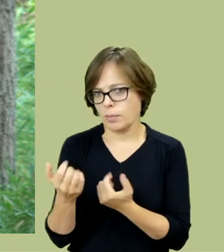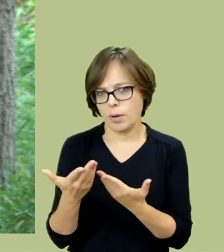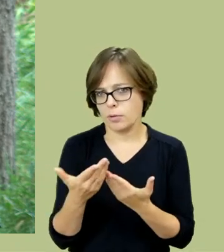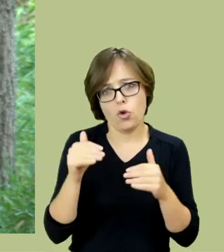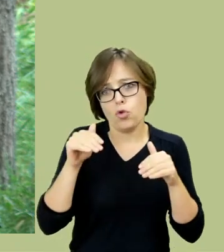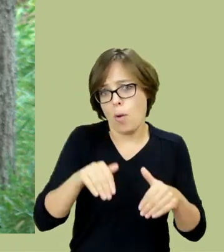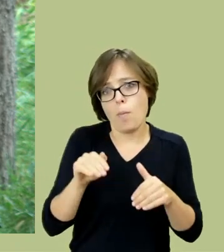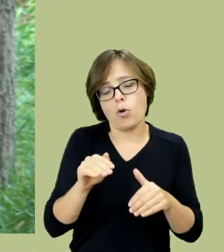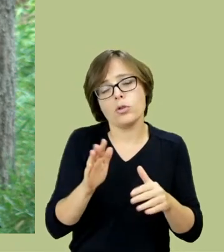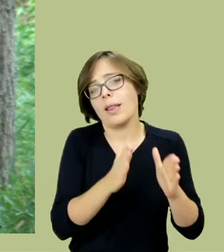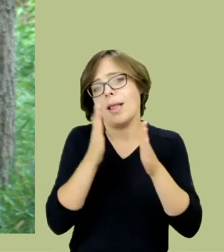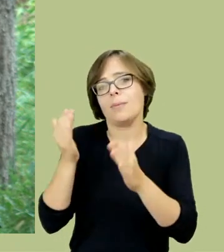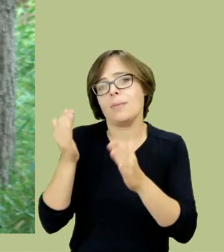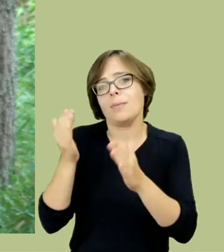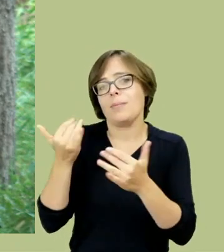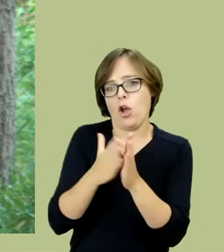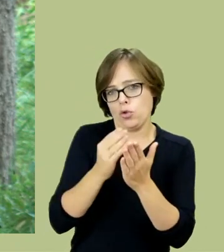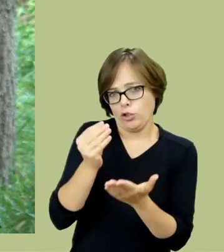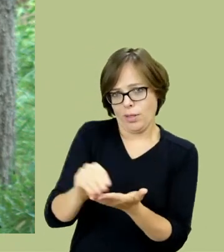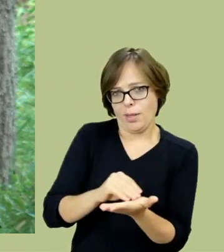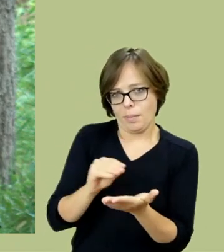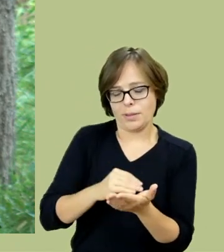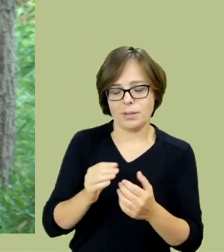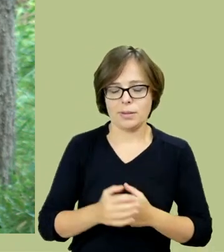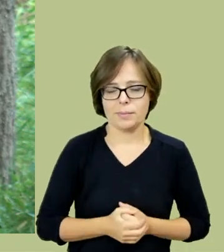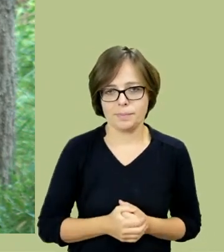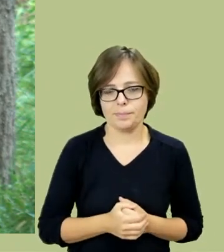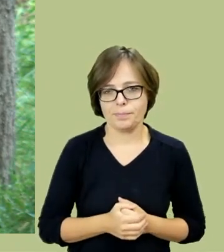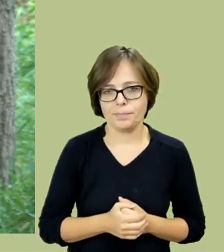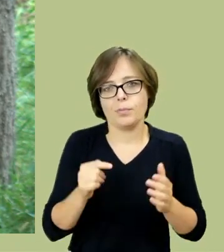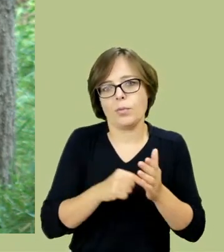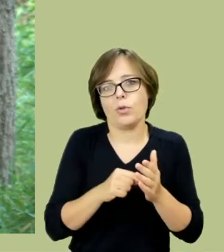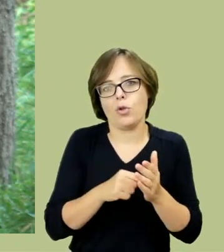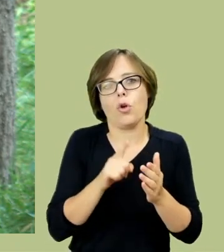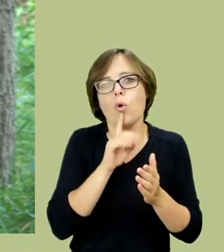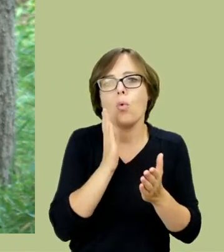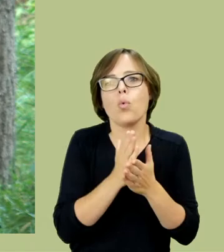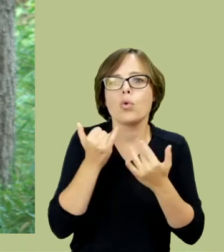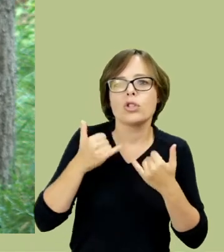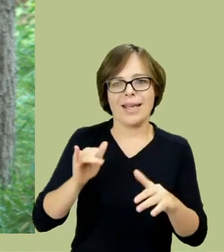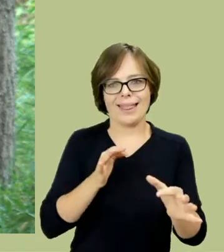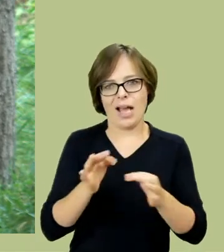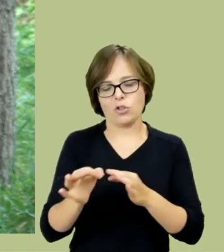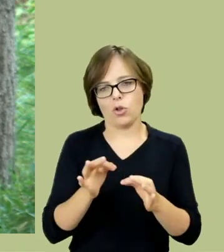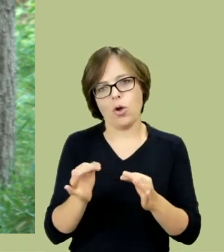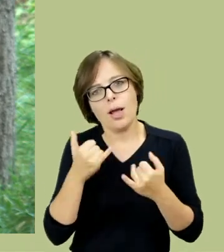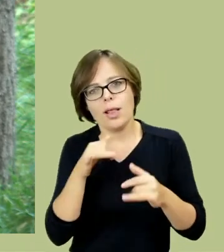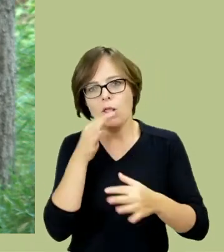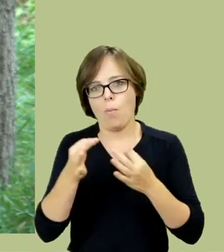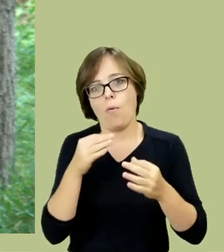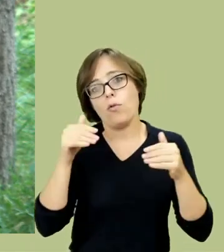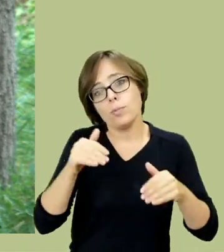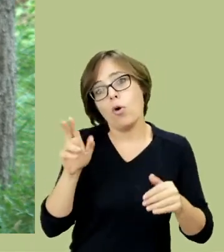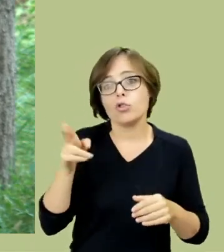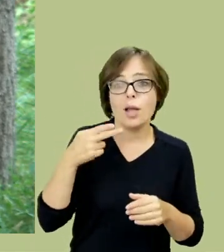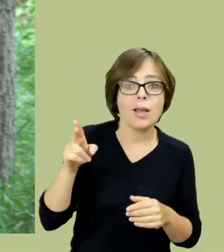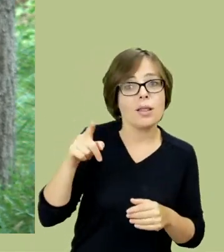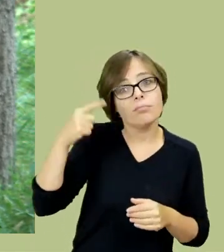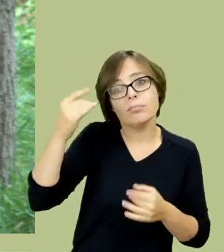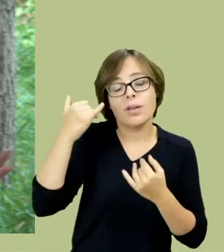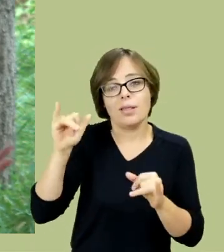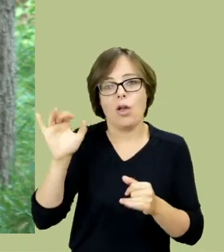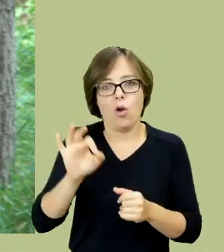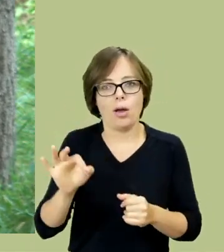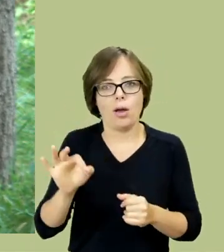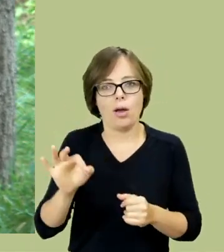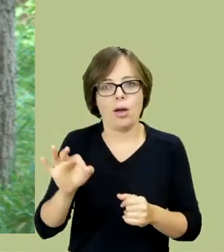na ten temat następna książka, to jest jakby następna opowieść, inna historia. Może kiedyś przy innej okazji. Tymczasem